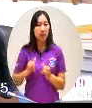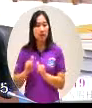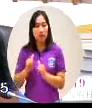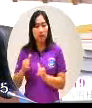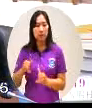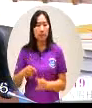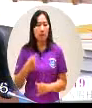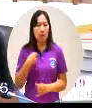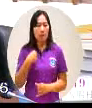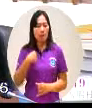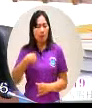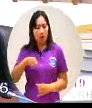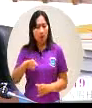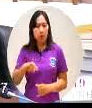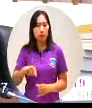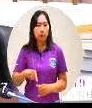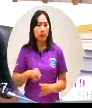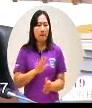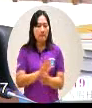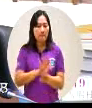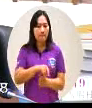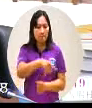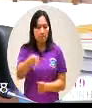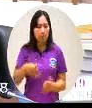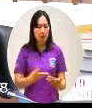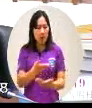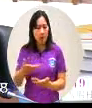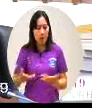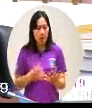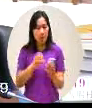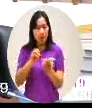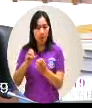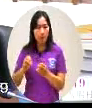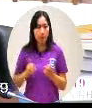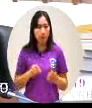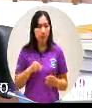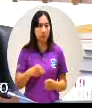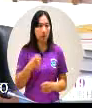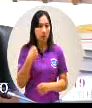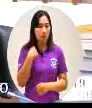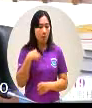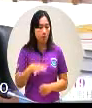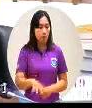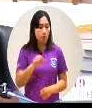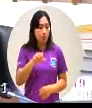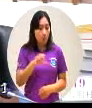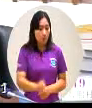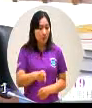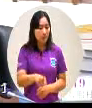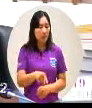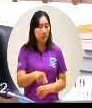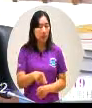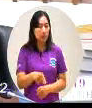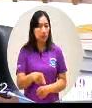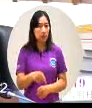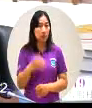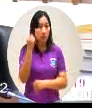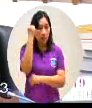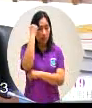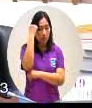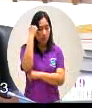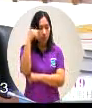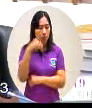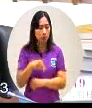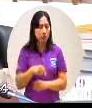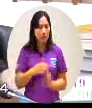到沟通，互伊迅速第一时间为一个迄个占用户拆掉，来要做替换。提我要做了抽水站，